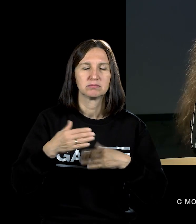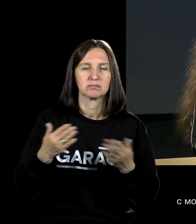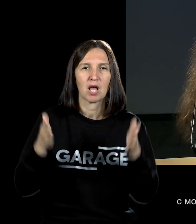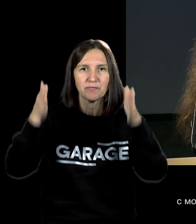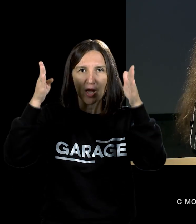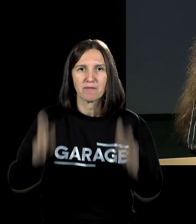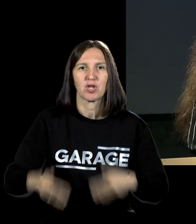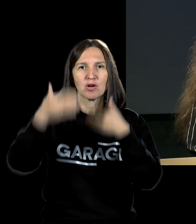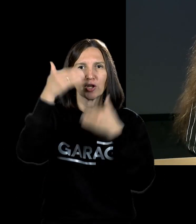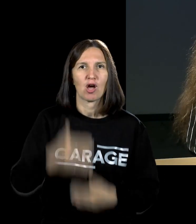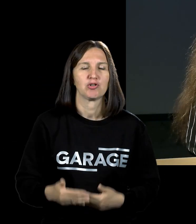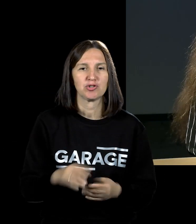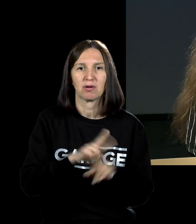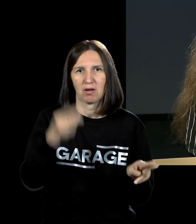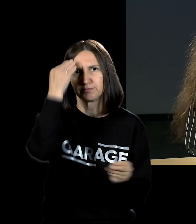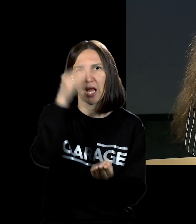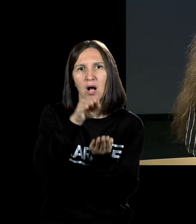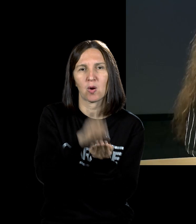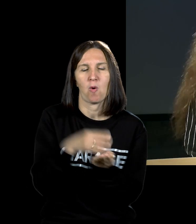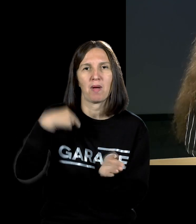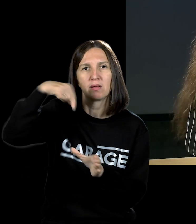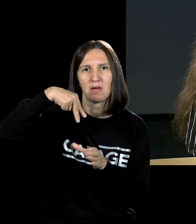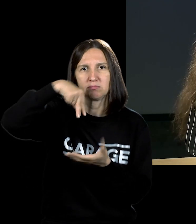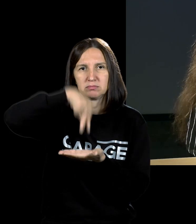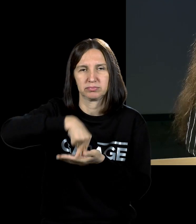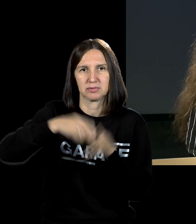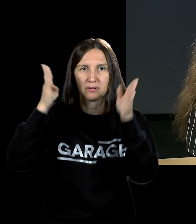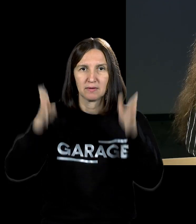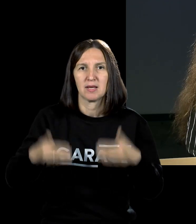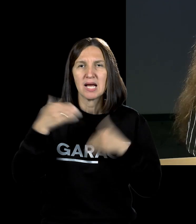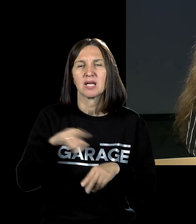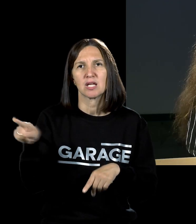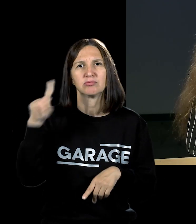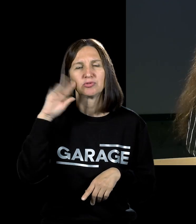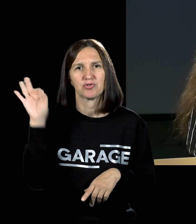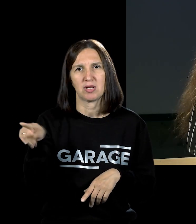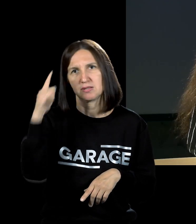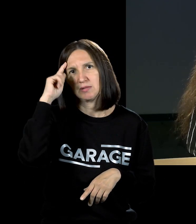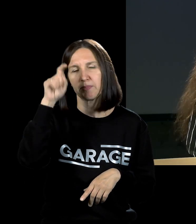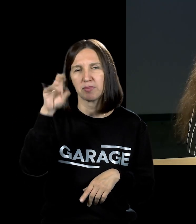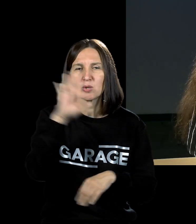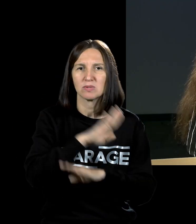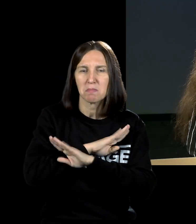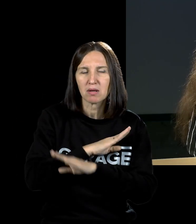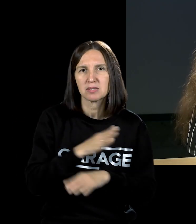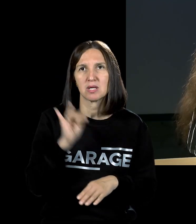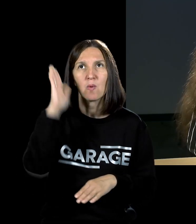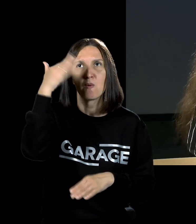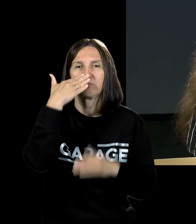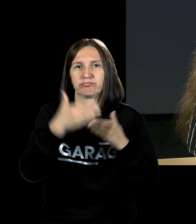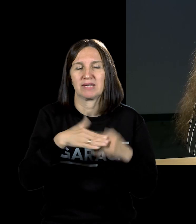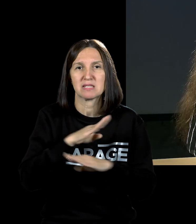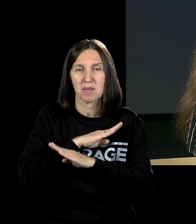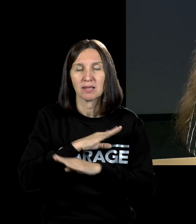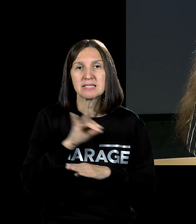стоять, который ящик гроб, и вообще вот некое напоминание о смерти, и о смертности у него будет присутствовать во всех работах. Вот. И, но